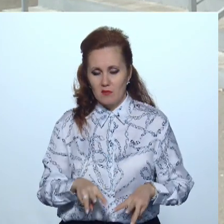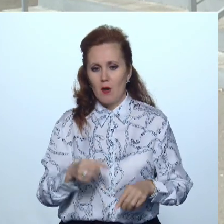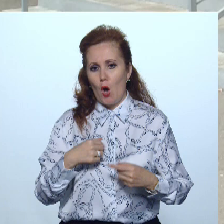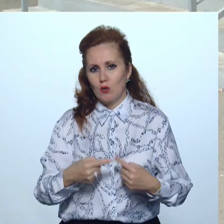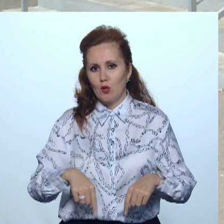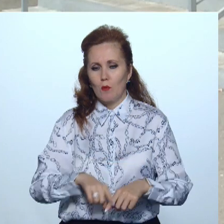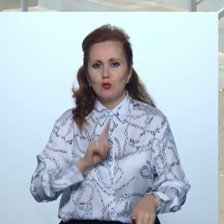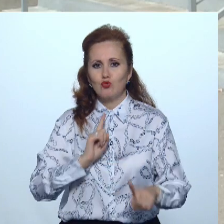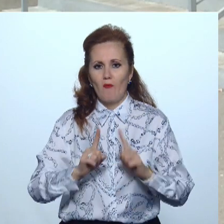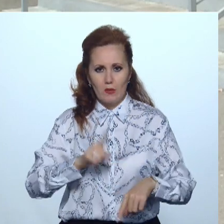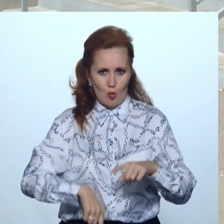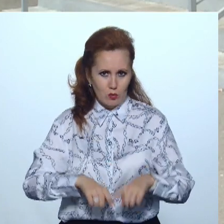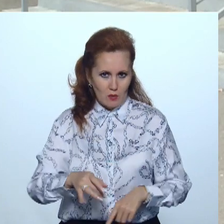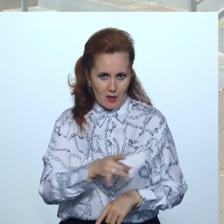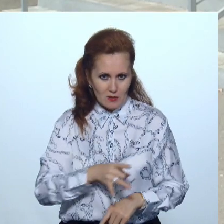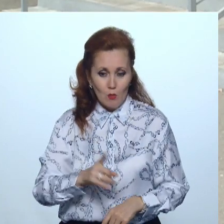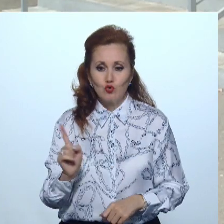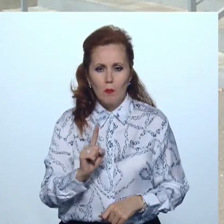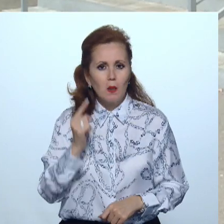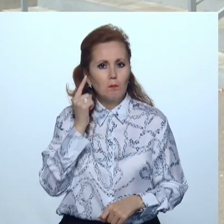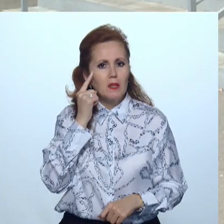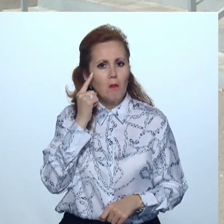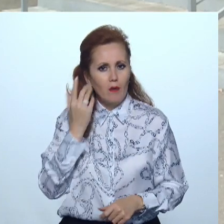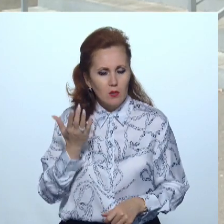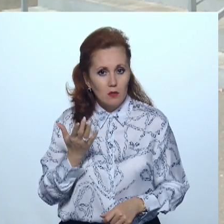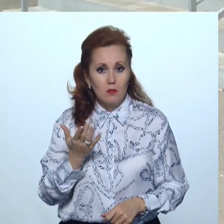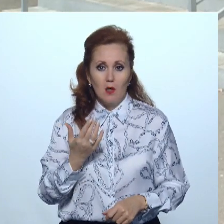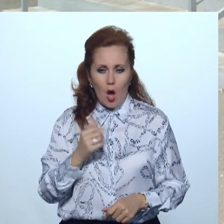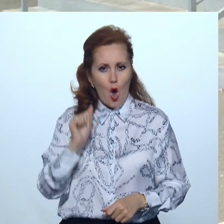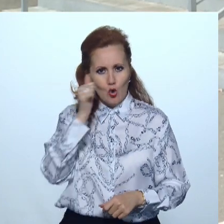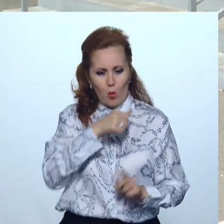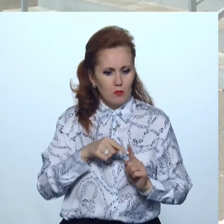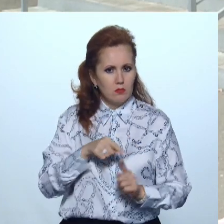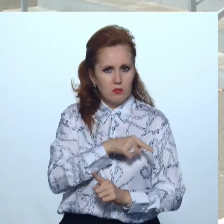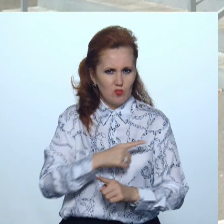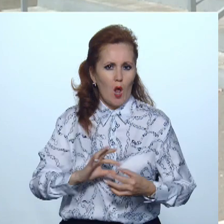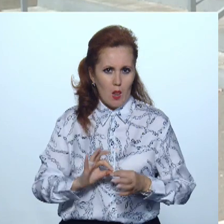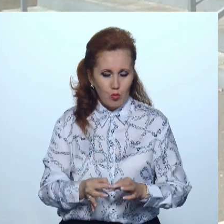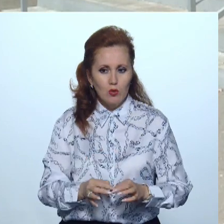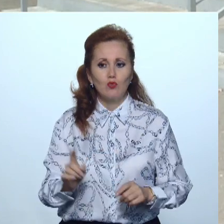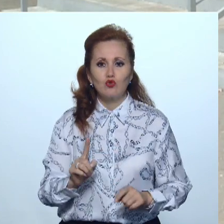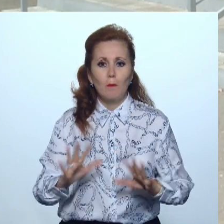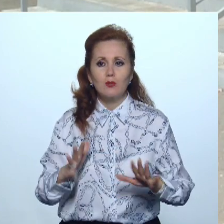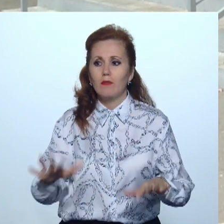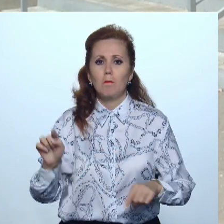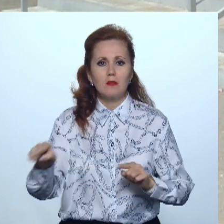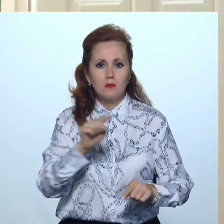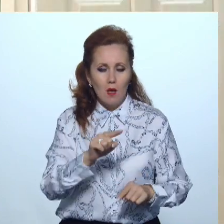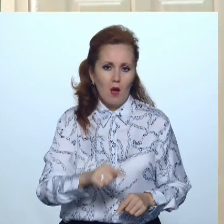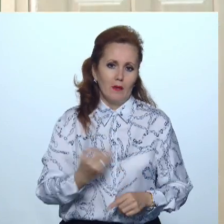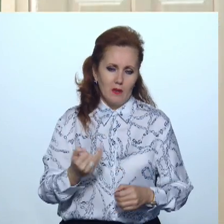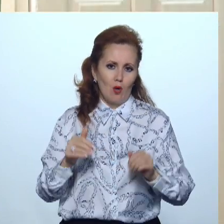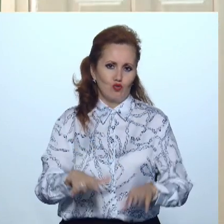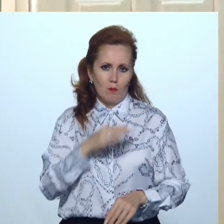совет родителей республики. То есть для того, чтобы понимать, повторюсь, год сложный, понимать, что происходит на местах, снимать многие